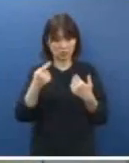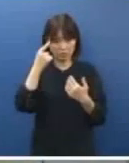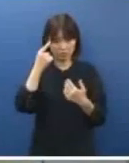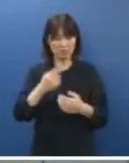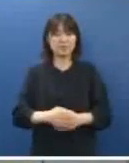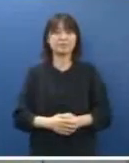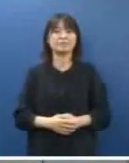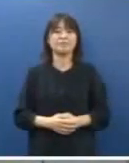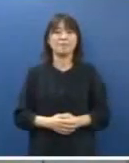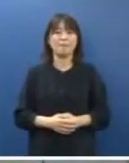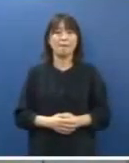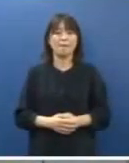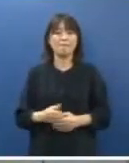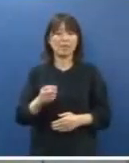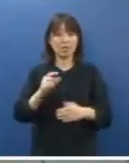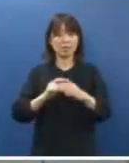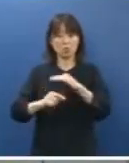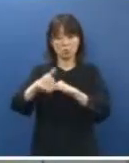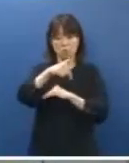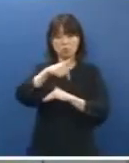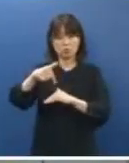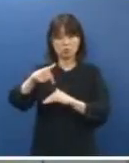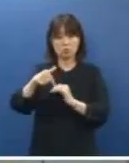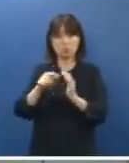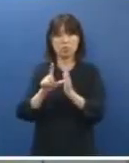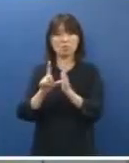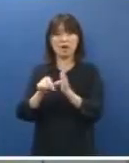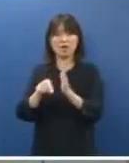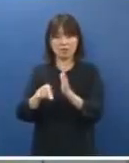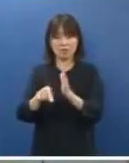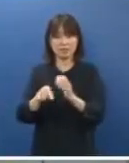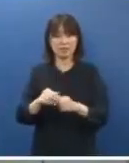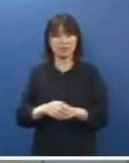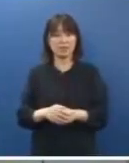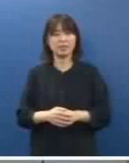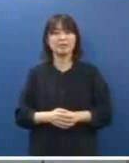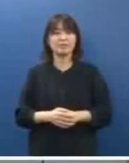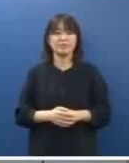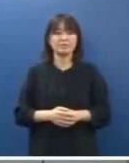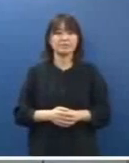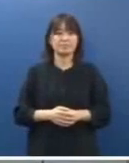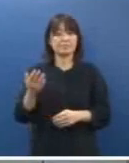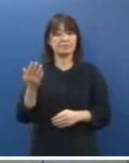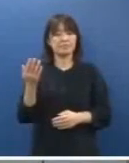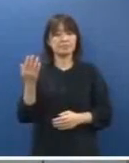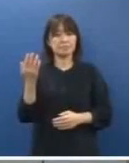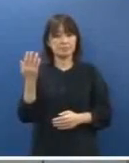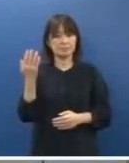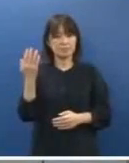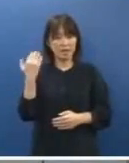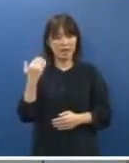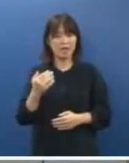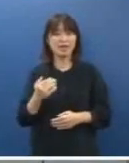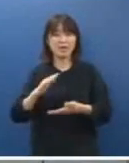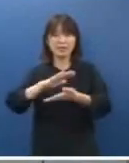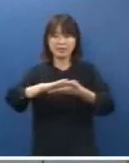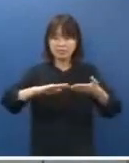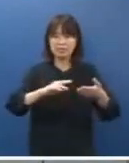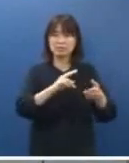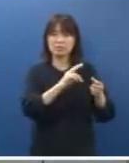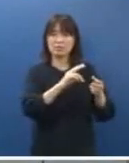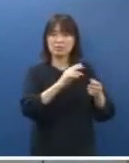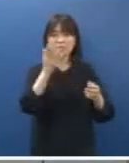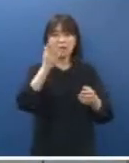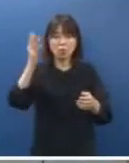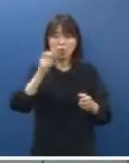。また東部の方がですね、まあ、従来の想定されていた企業さんの、引き受けということがなくなったこ